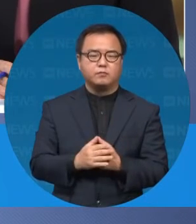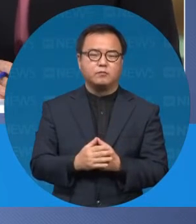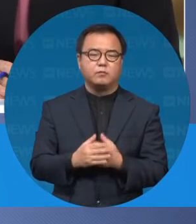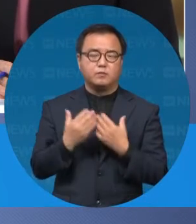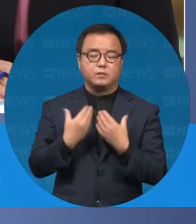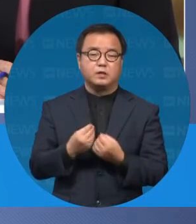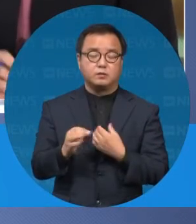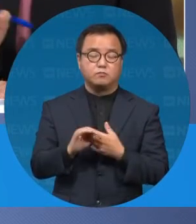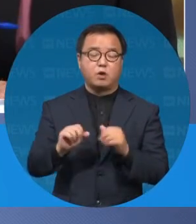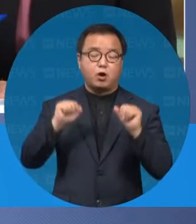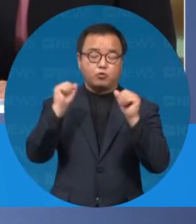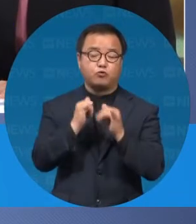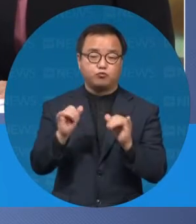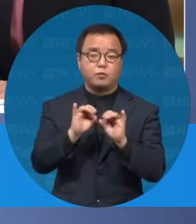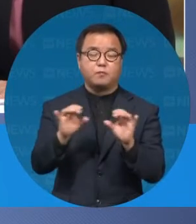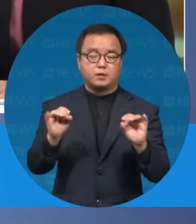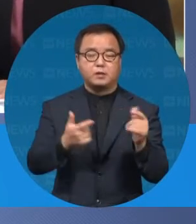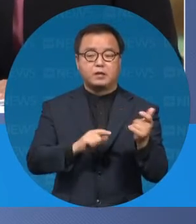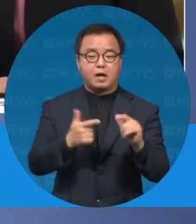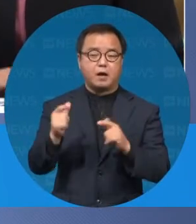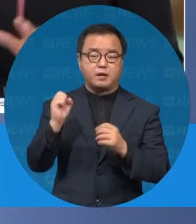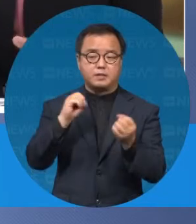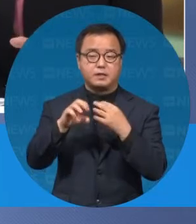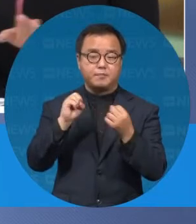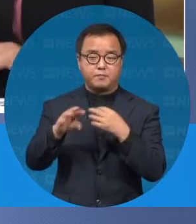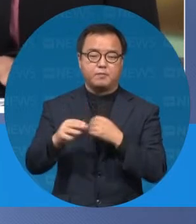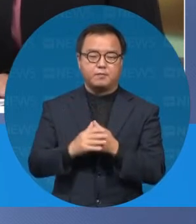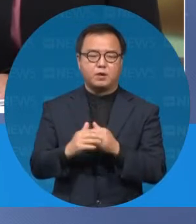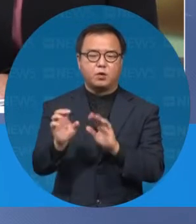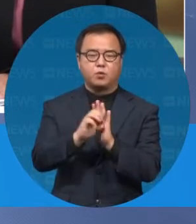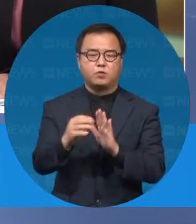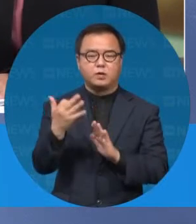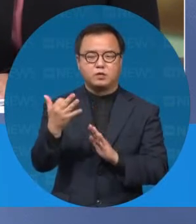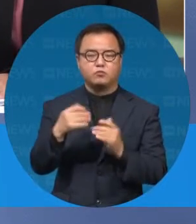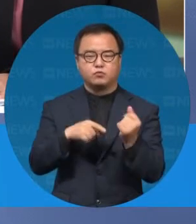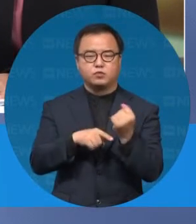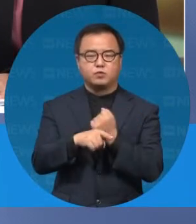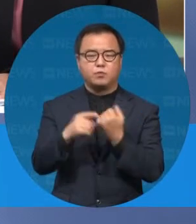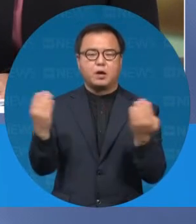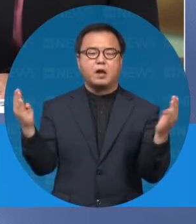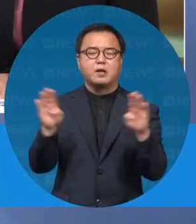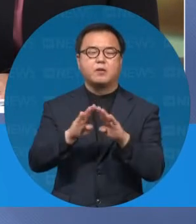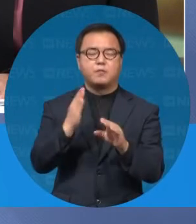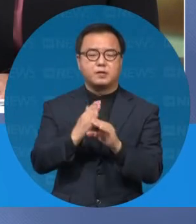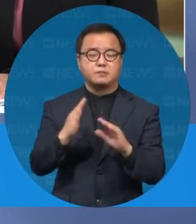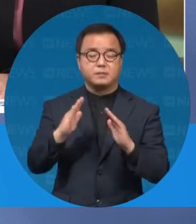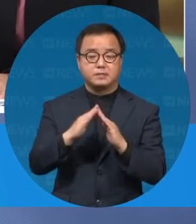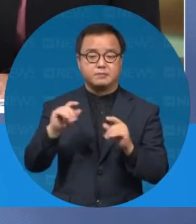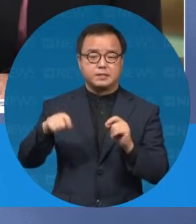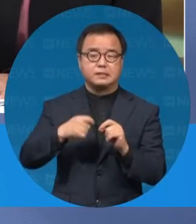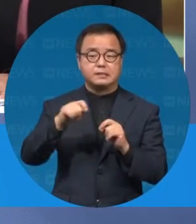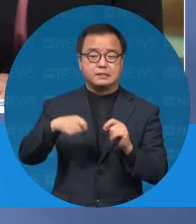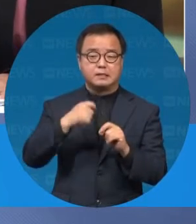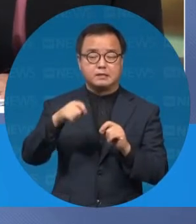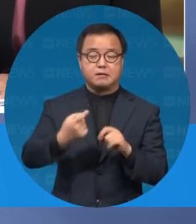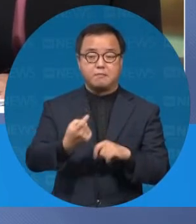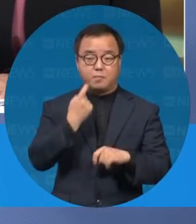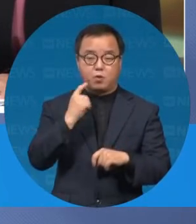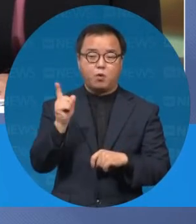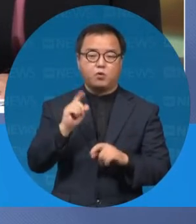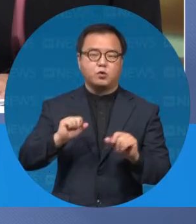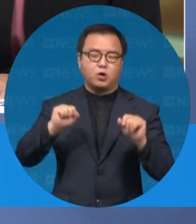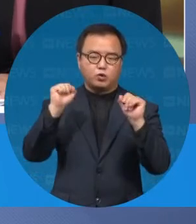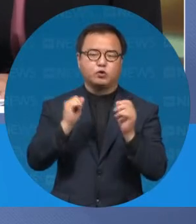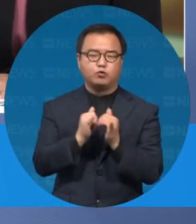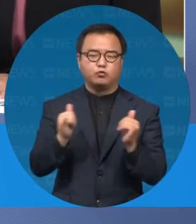선수들도 이 다양한 답변을 내놓았는데요 이 코로나 로 락다운 에 들어가면서 이 집에서 떼게 질의 익힌 한 선수는 자신이